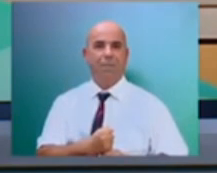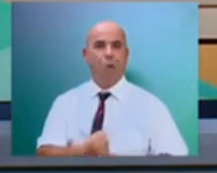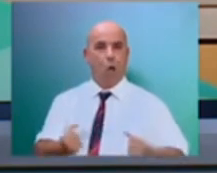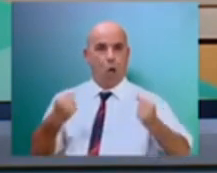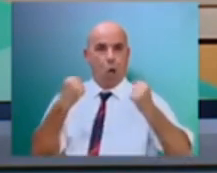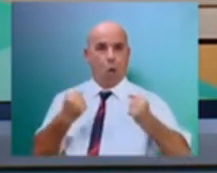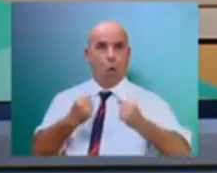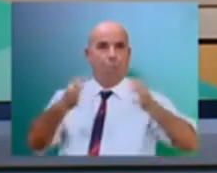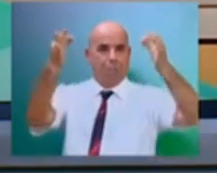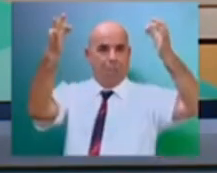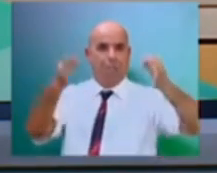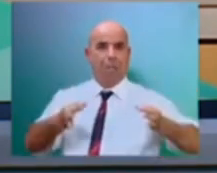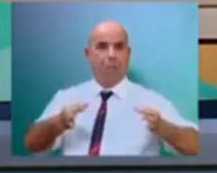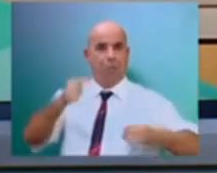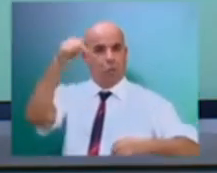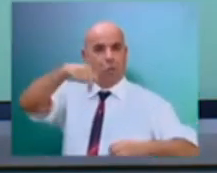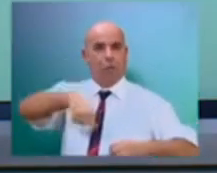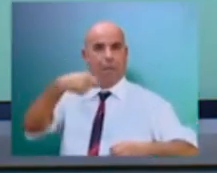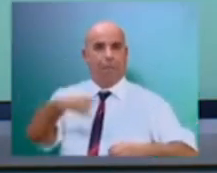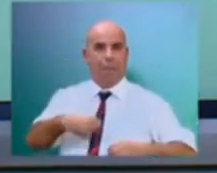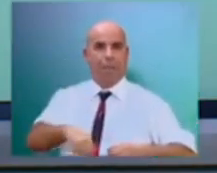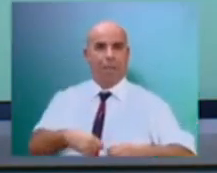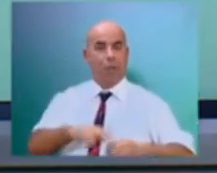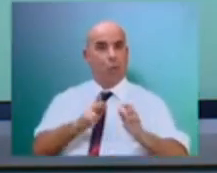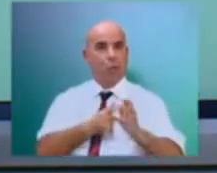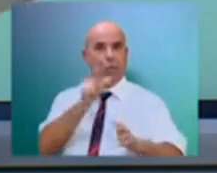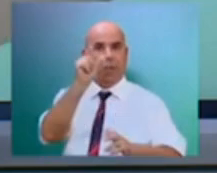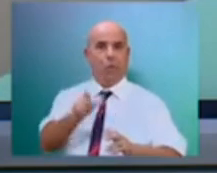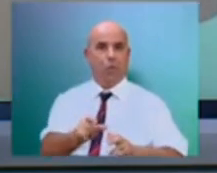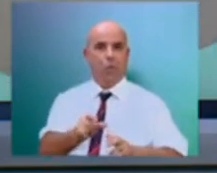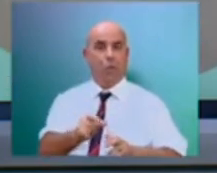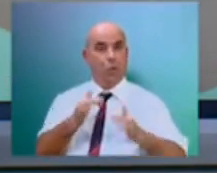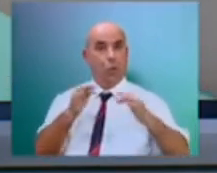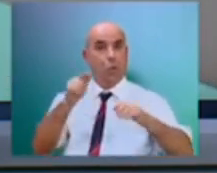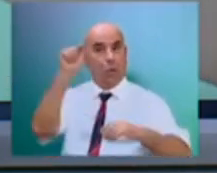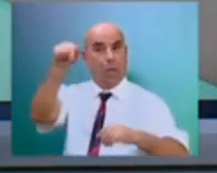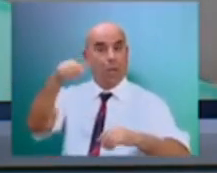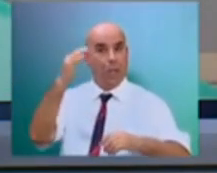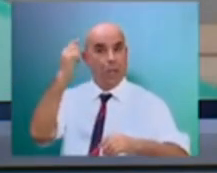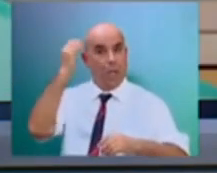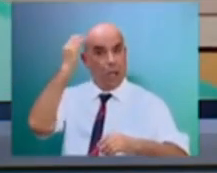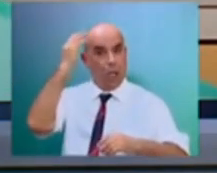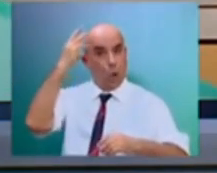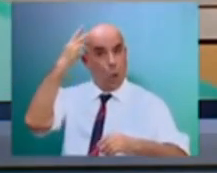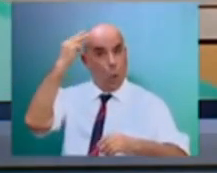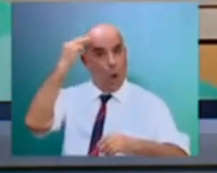القوة المالية للبلاد، وكل الناس كانت آنذاك متيقنة أن